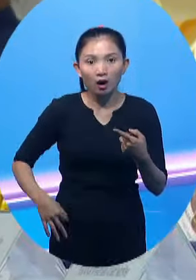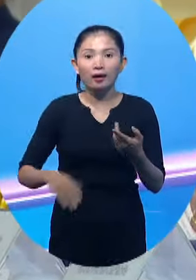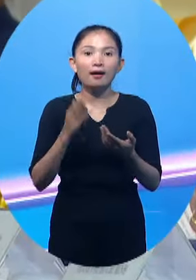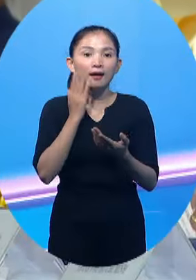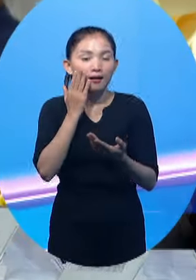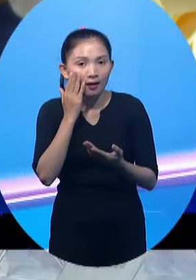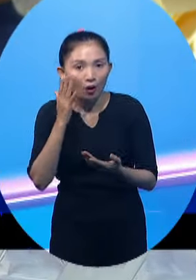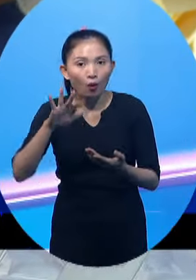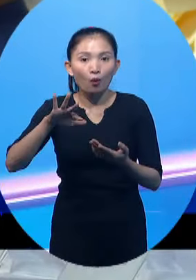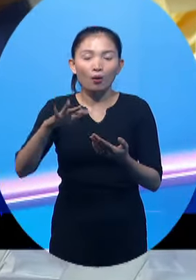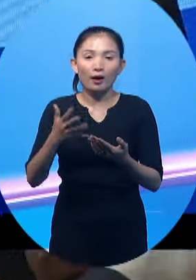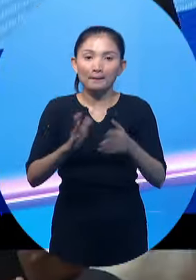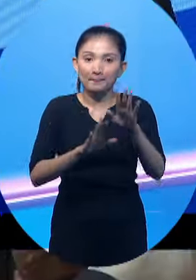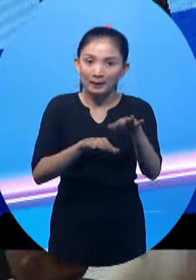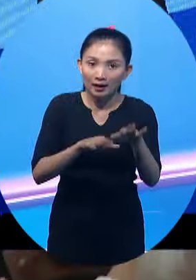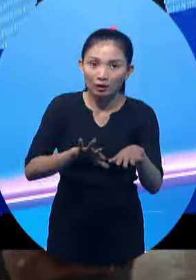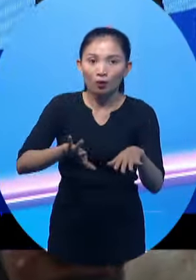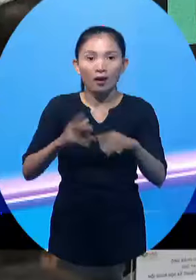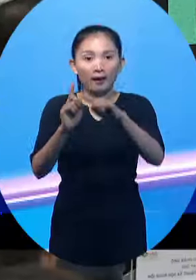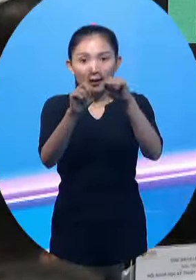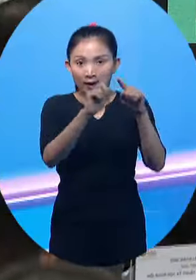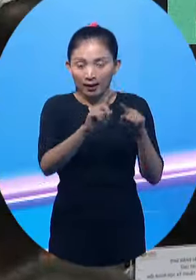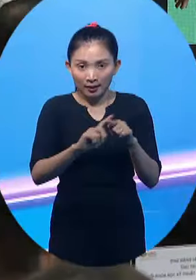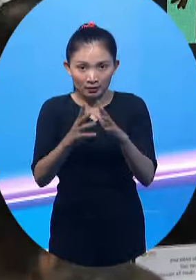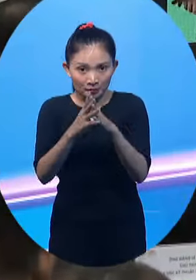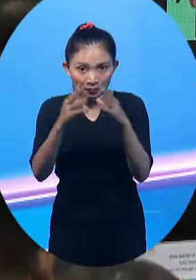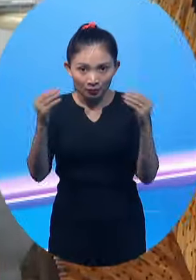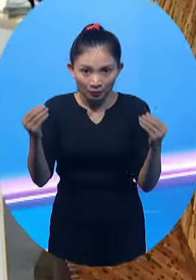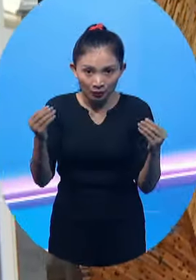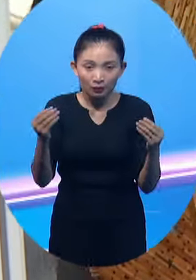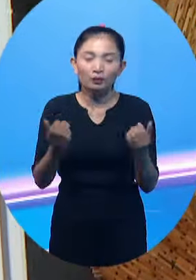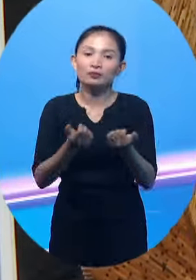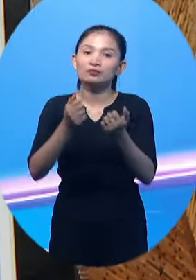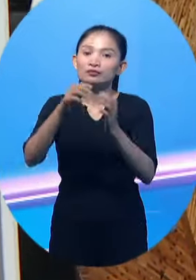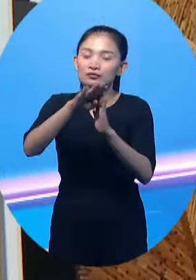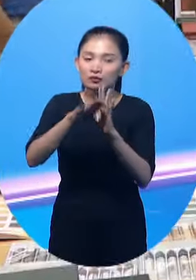mỹ nghệ, trang trí nội thất, dịch vụ. Trong khuôn khổ sự kiện còn có trọn bộ chương trình hỗ trợ doanh nghiệp miễn phí.